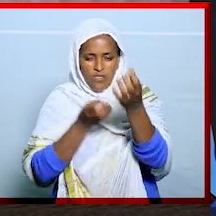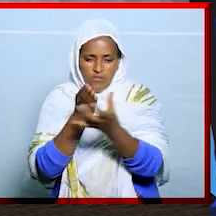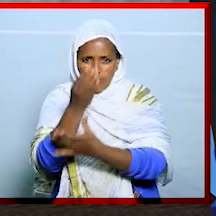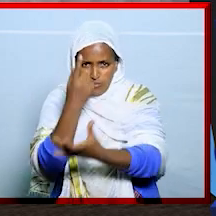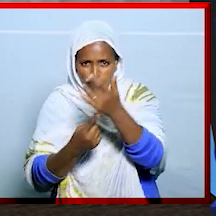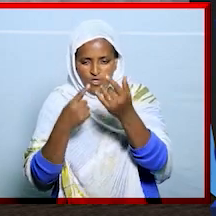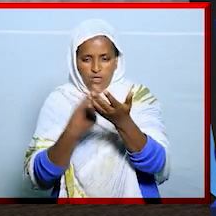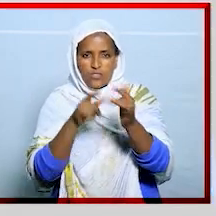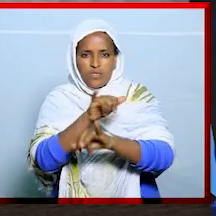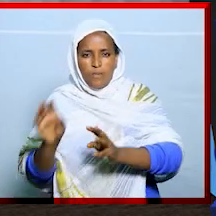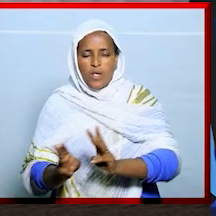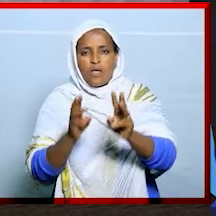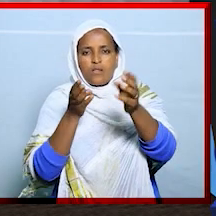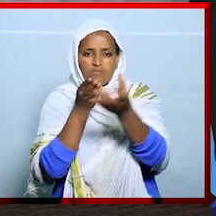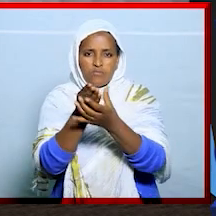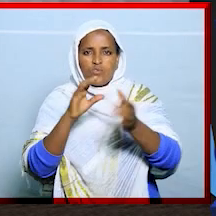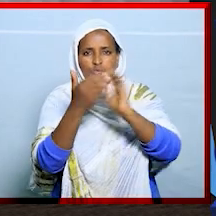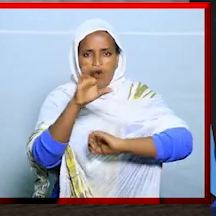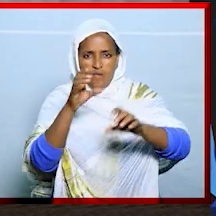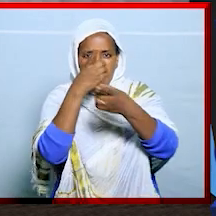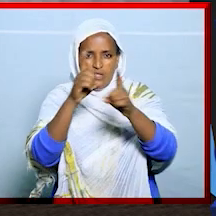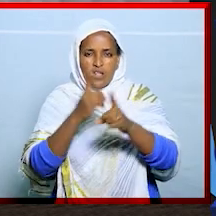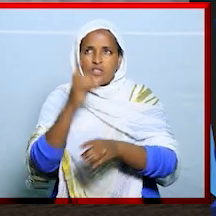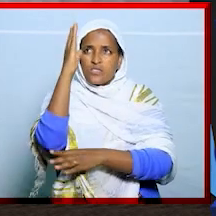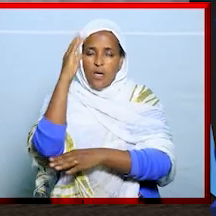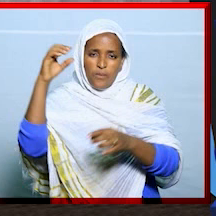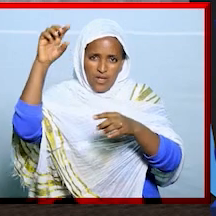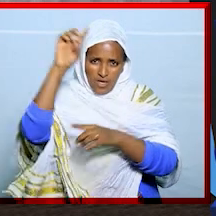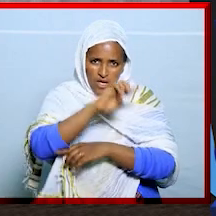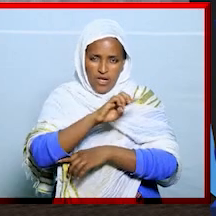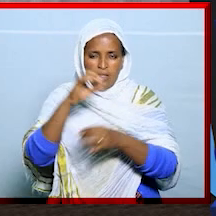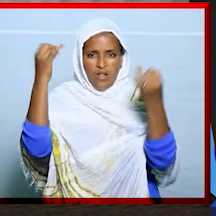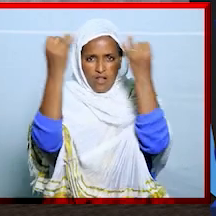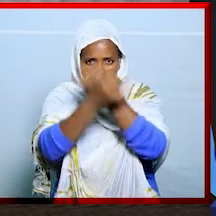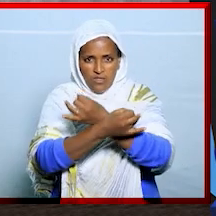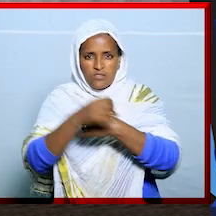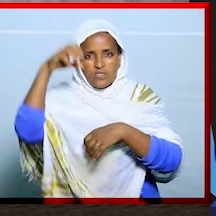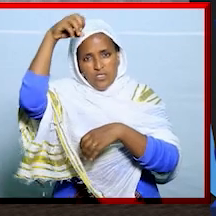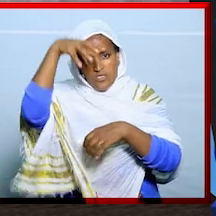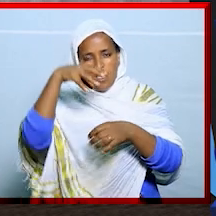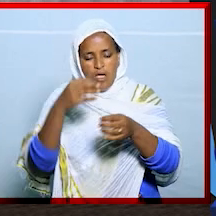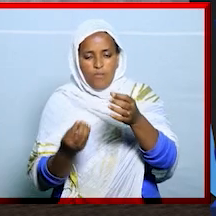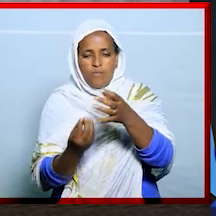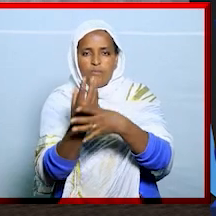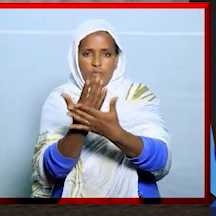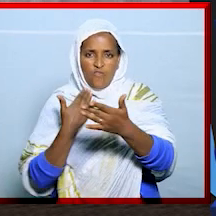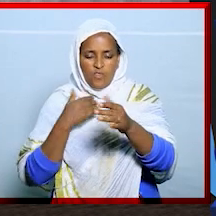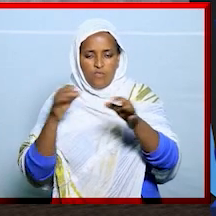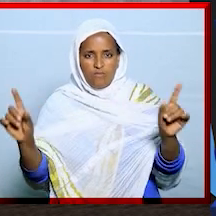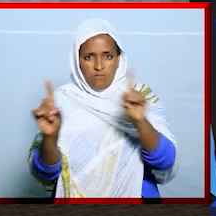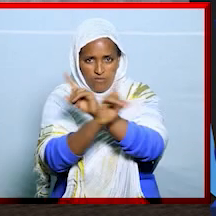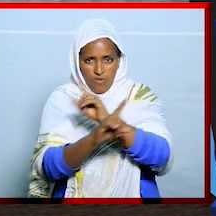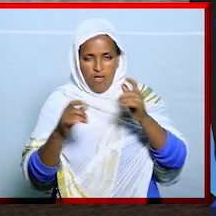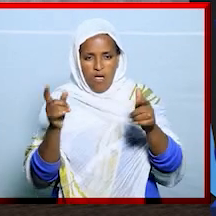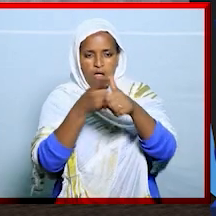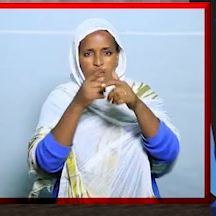መሰረት የምትመግብ ብቻ ሆና በዚህ መንገድ መጋቢ እንድትሆን አድርጎ ነው የፈጠራት። እግዚአብሔር ቀንና ሌሊትን ከፀሐይ መፈጠር በፊት